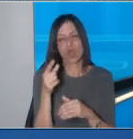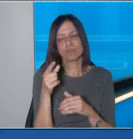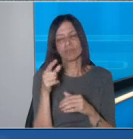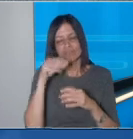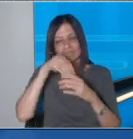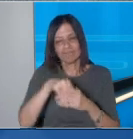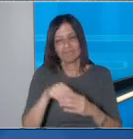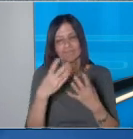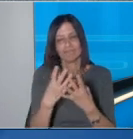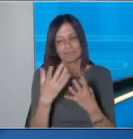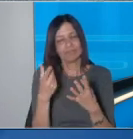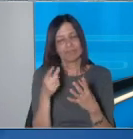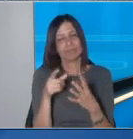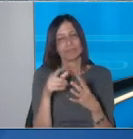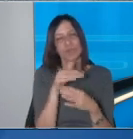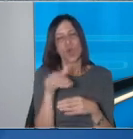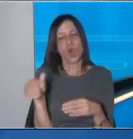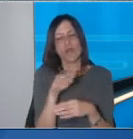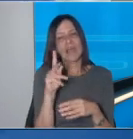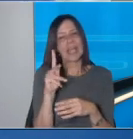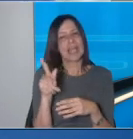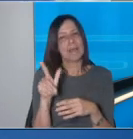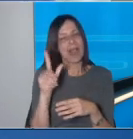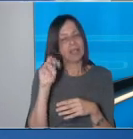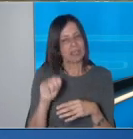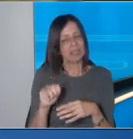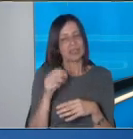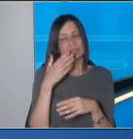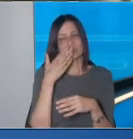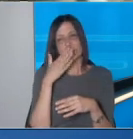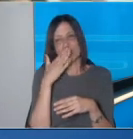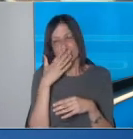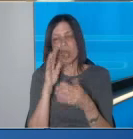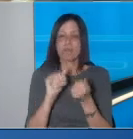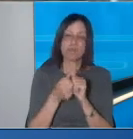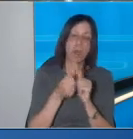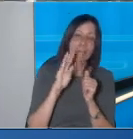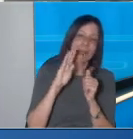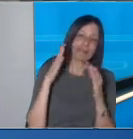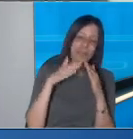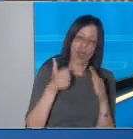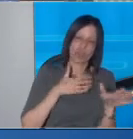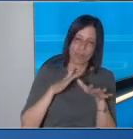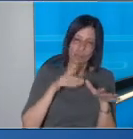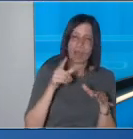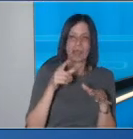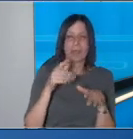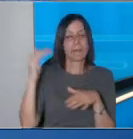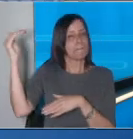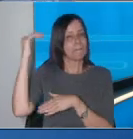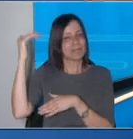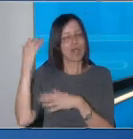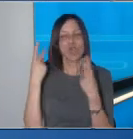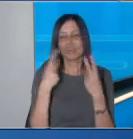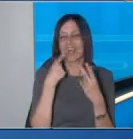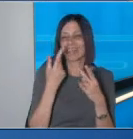לאקווריום ברחוב קפלן בירושלים, ואולי אפילו לבלפור, בעוד שלבני גנץ מאוד חשוב לוודא